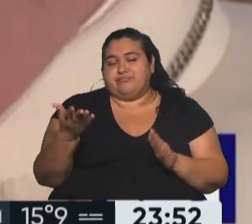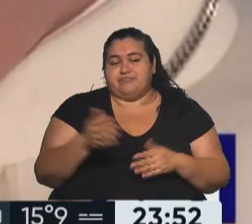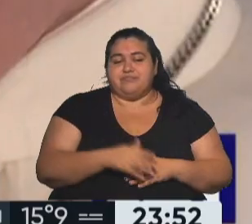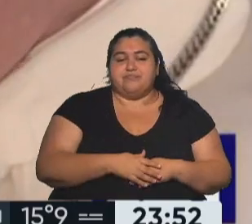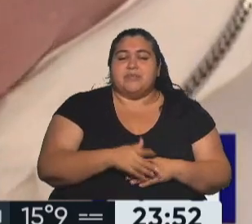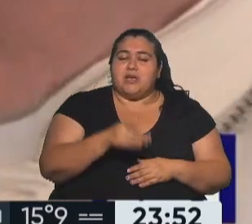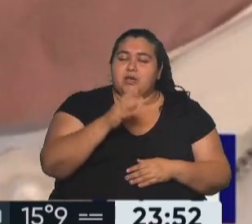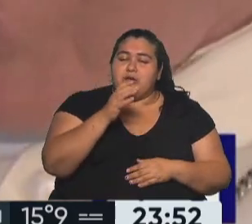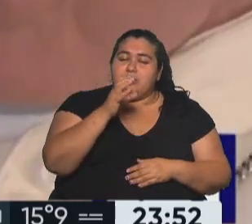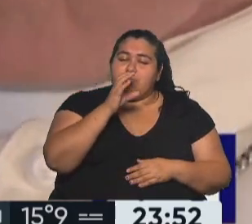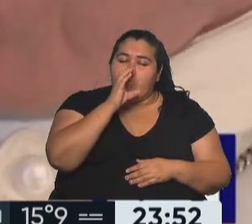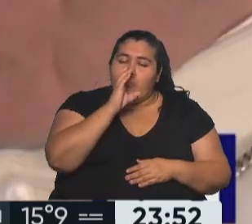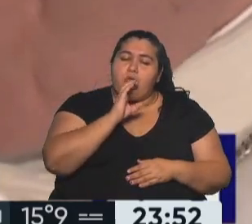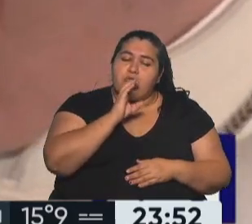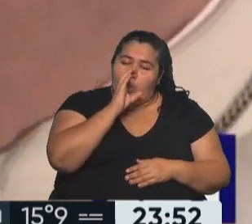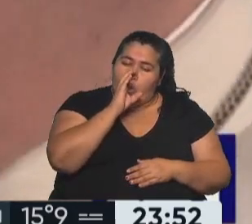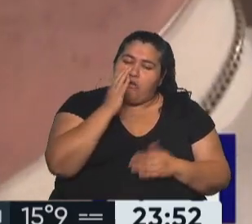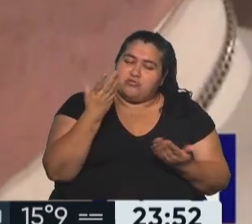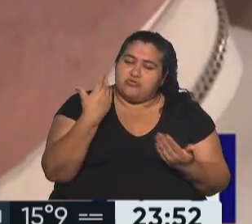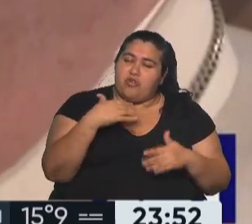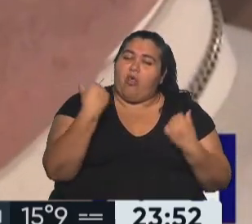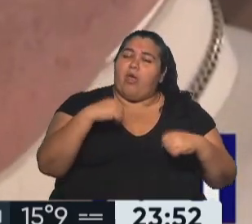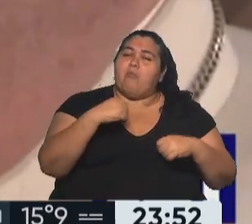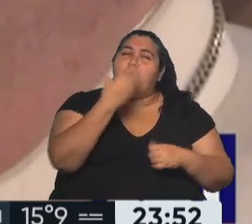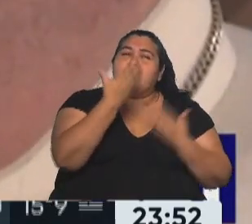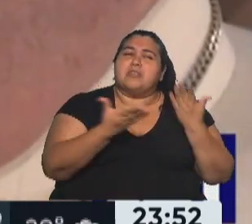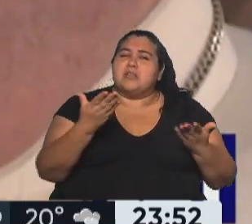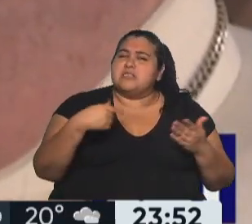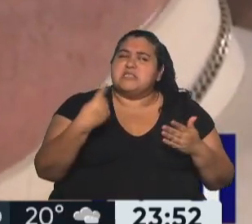È curioso, tanti sportivi finiscono male,